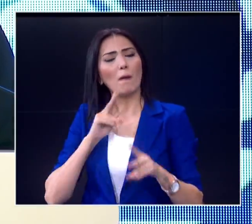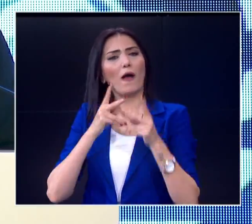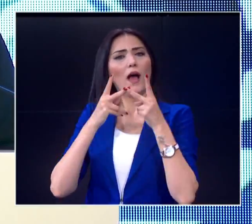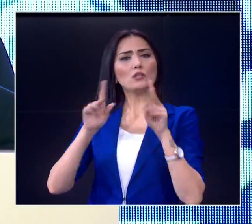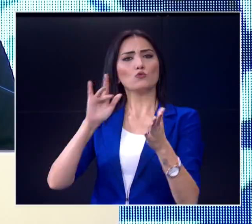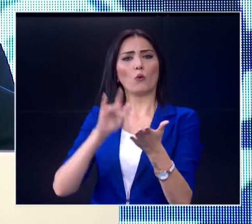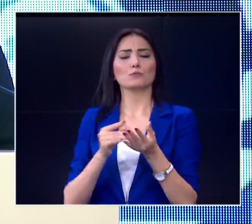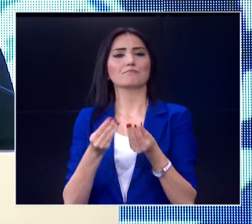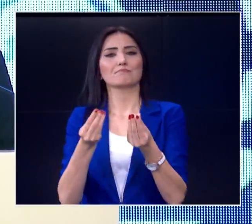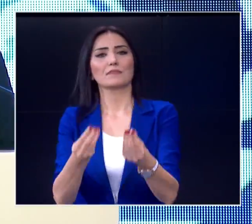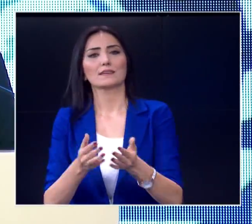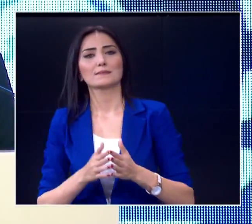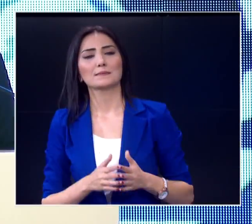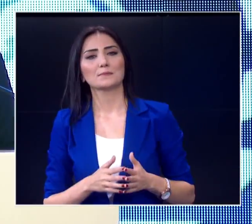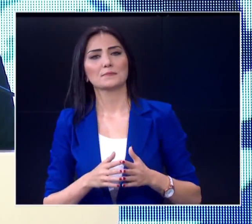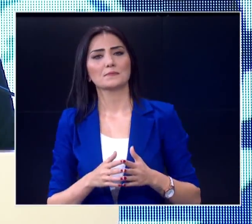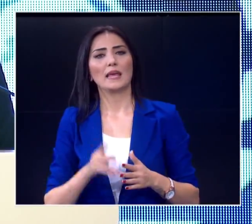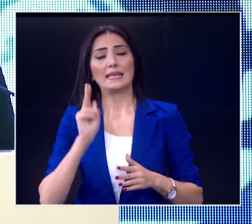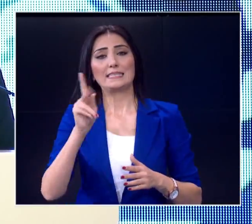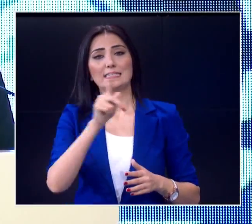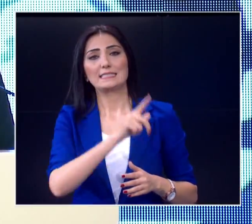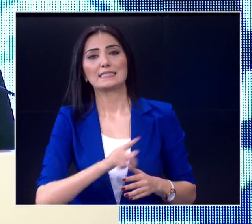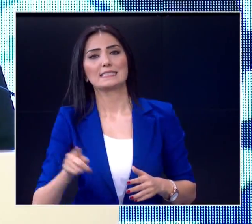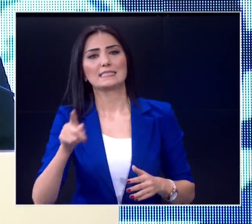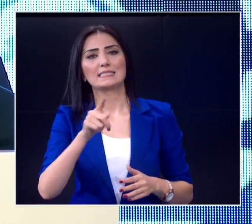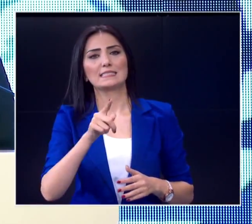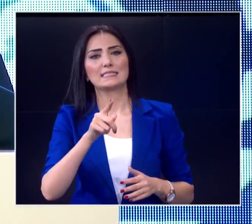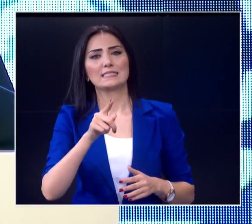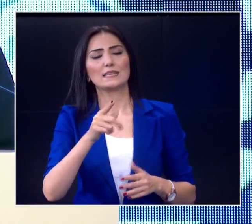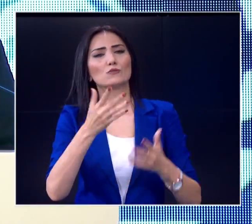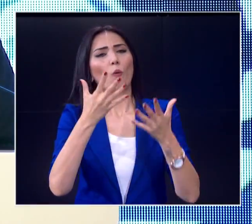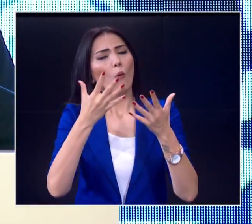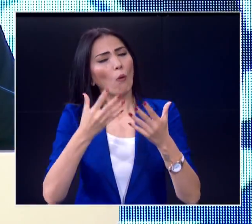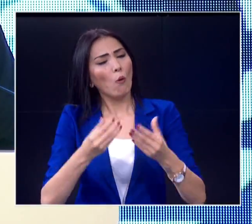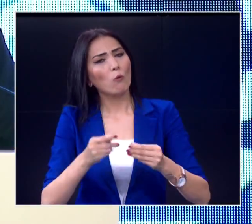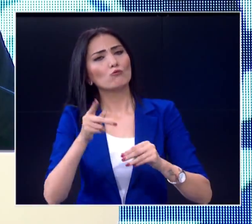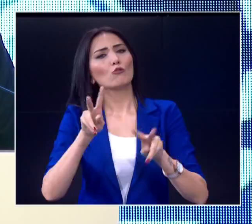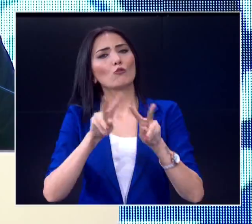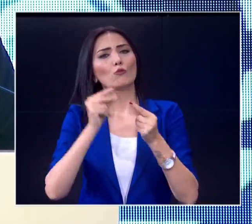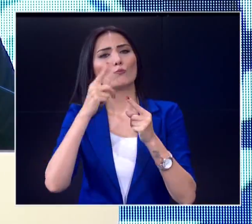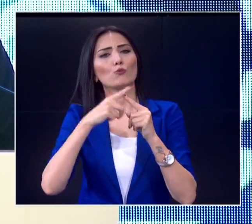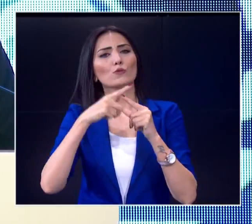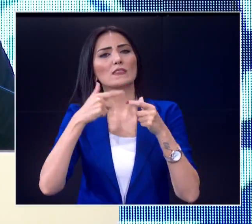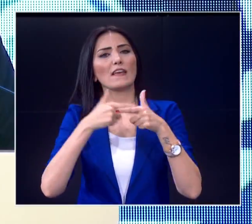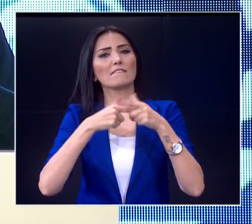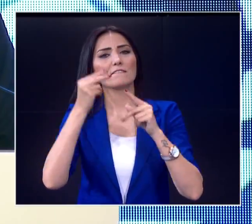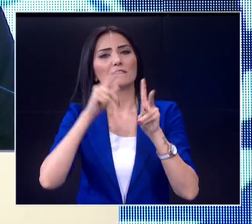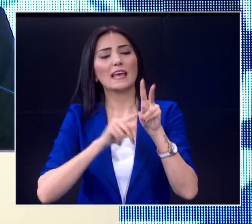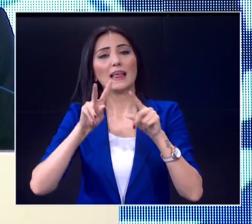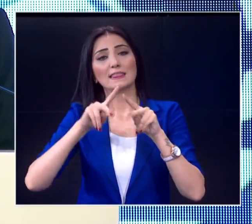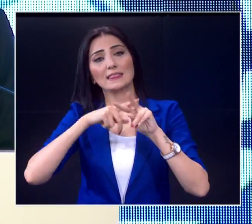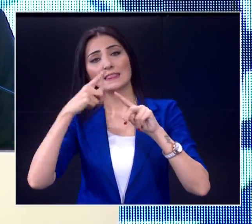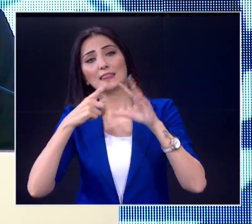açıkça ortaya koyun. Siz tabi olduğunuz müttefikliğe NATO üyeliğinin